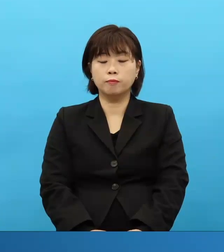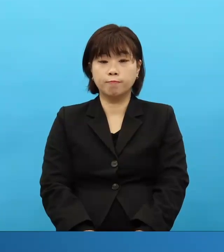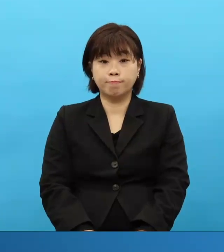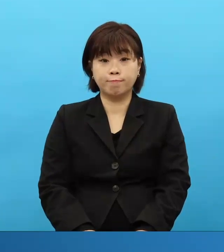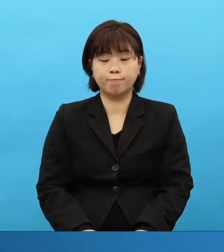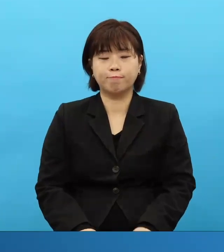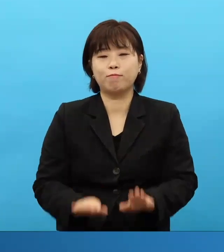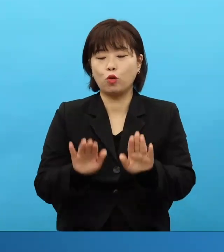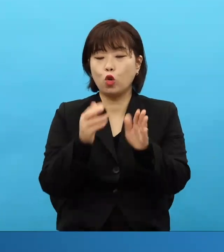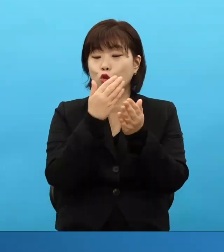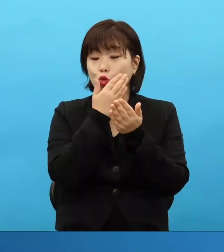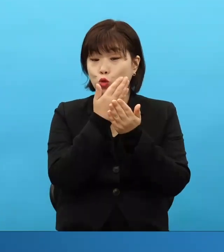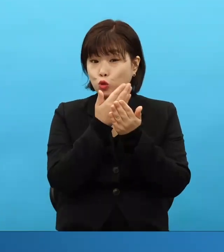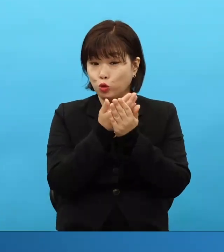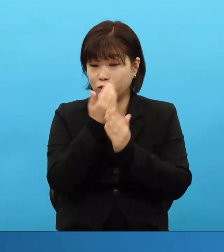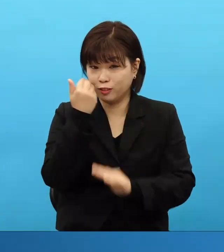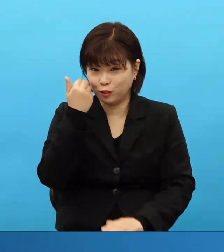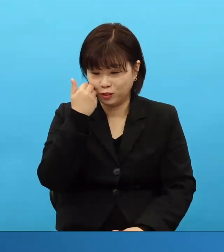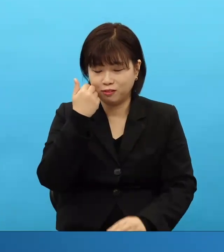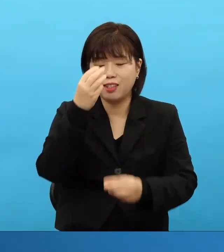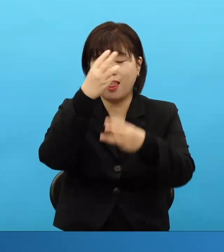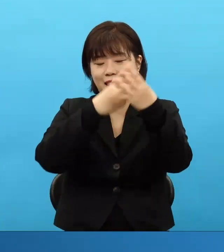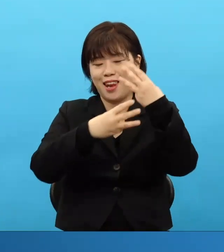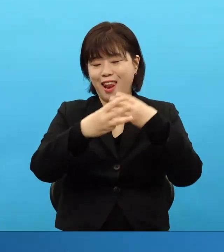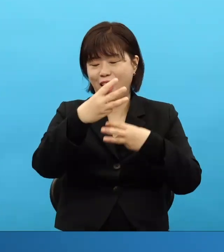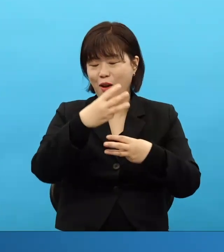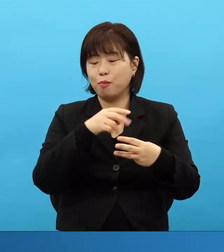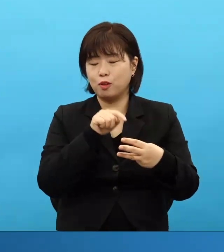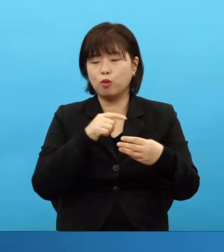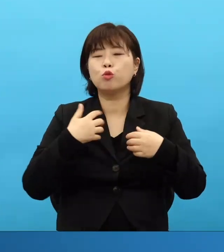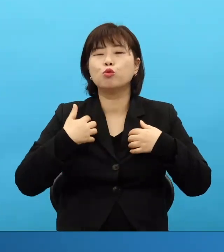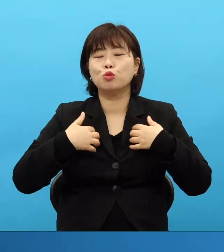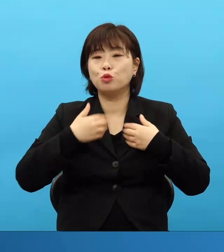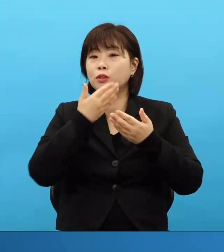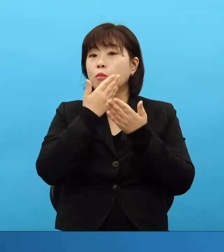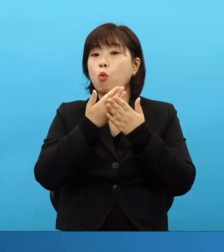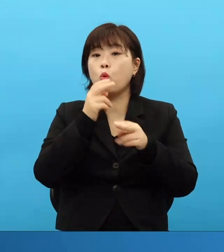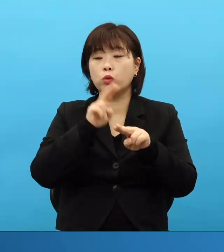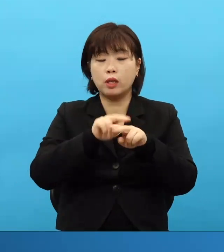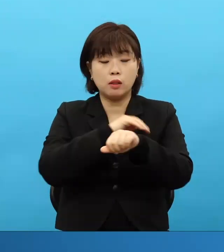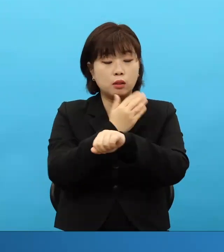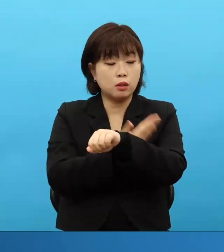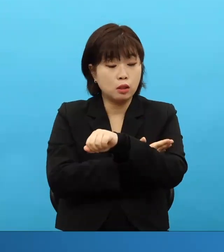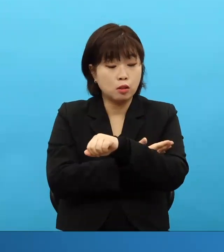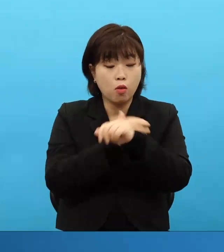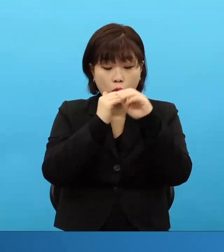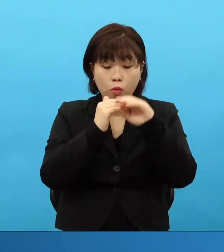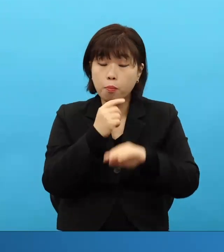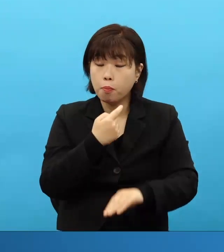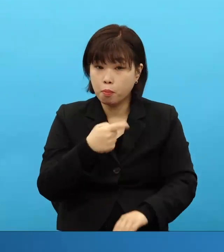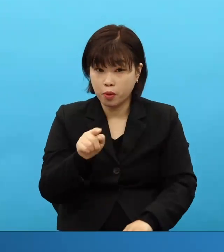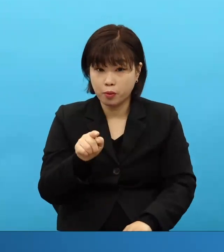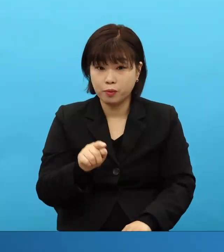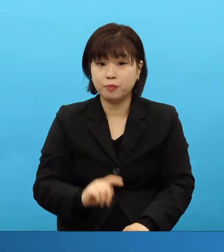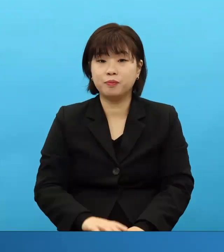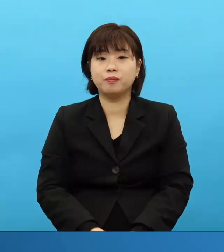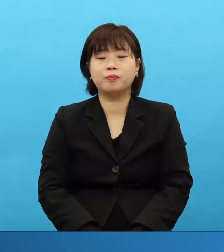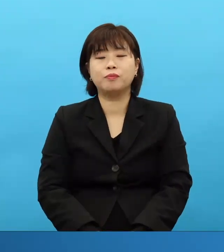우리 중요한 렘넌트가 누리는 보좌의 능력은 어떤 겁니까? And what is the power of the throne that our important remnants must